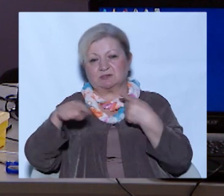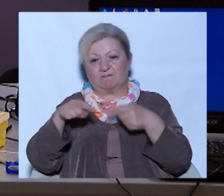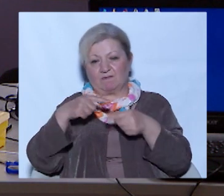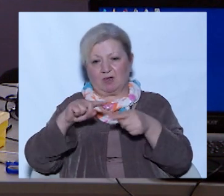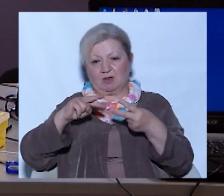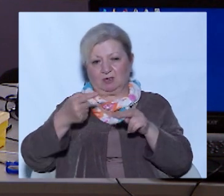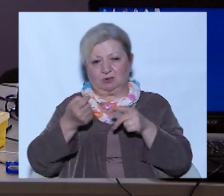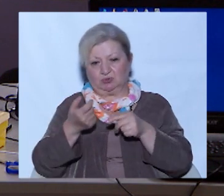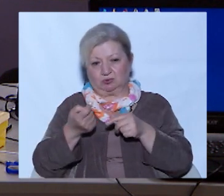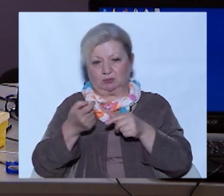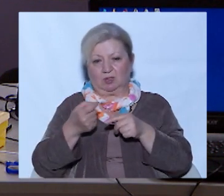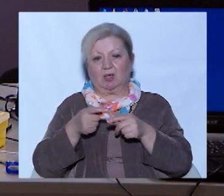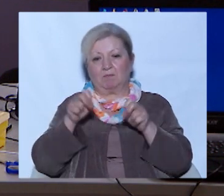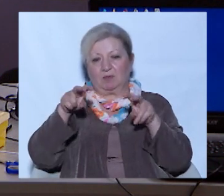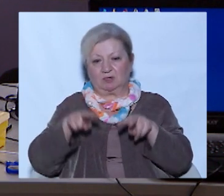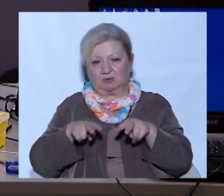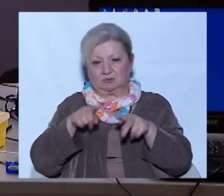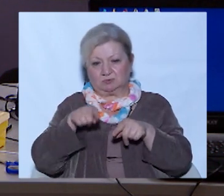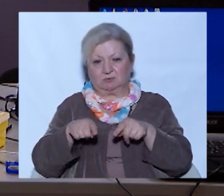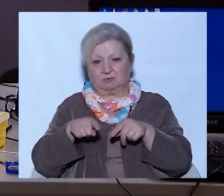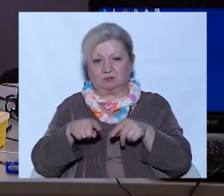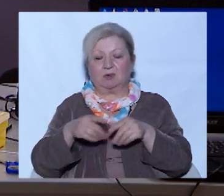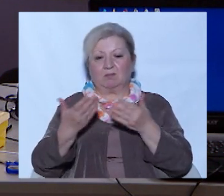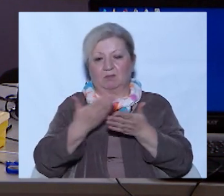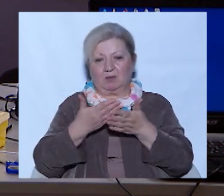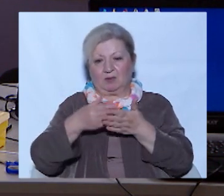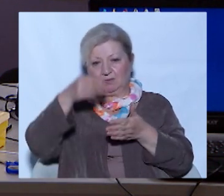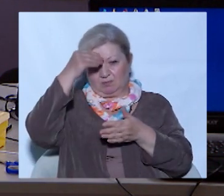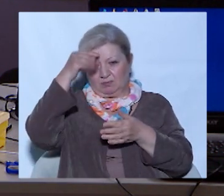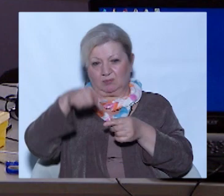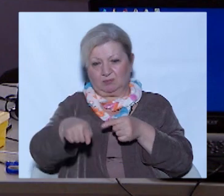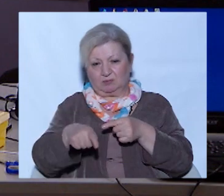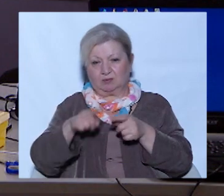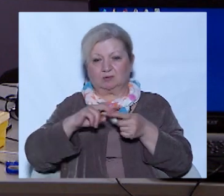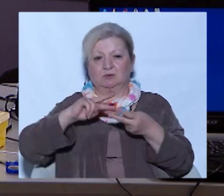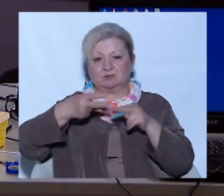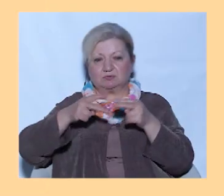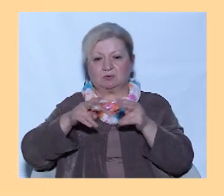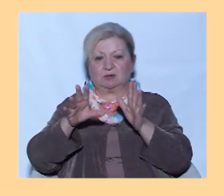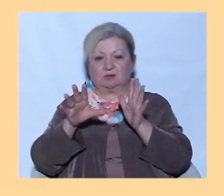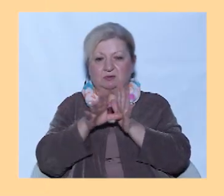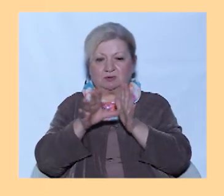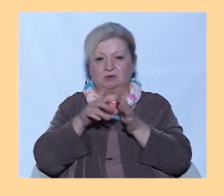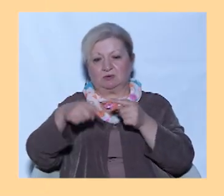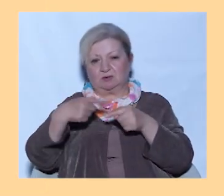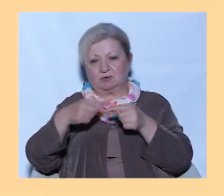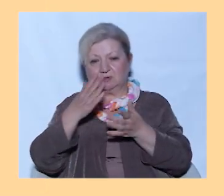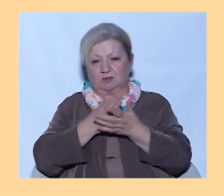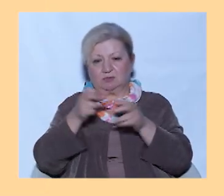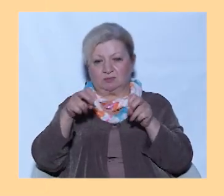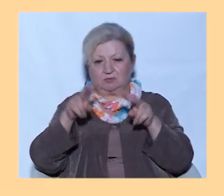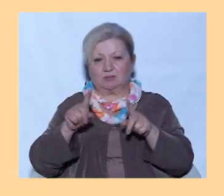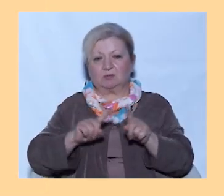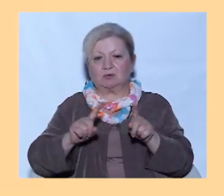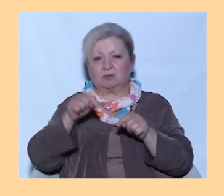კეთდება, გენერატორებს ამზადებენ სხვა პრინციპით. წარმოვიდგინოთ ასეთი რამე, აი ცვლადი გენერატორის, დენის გენერატორის მუშაობის